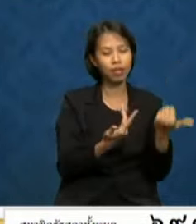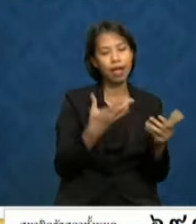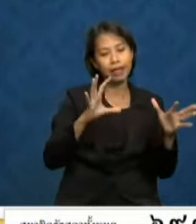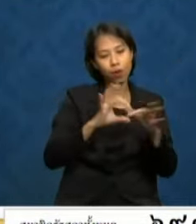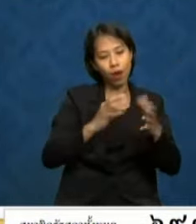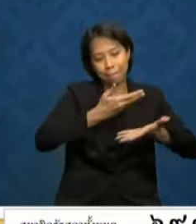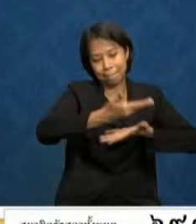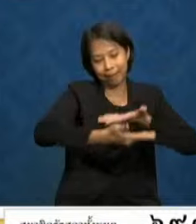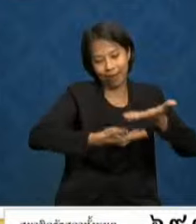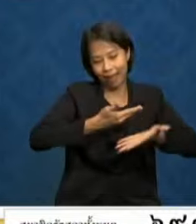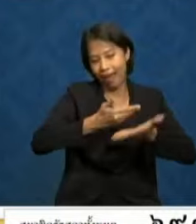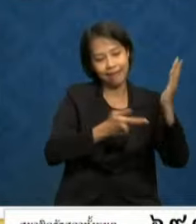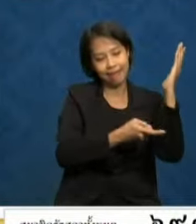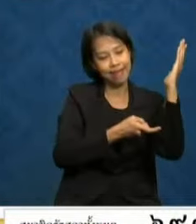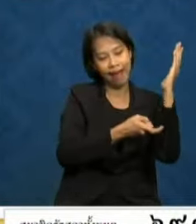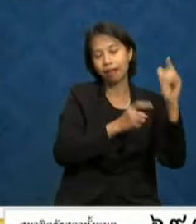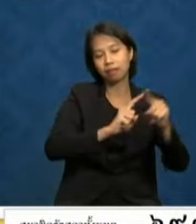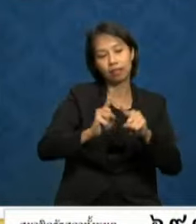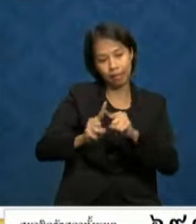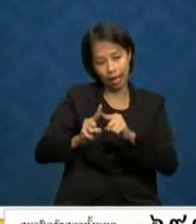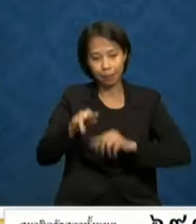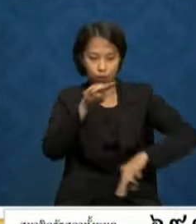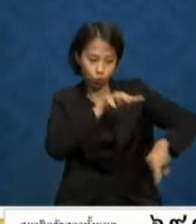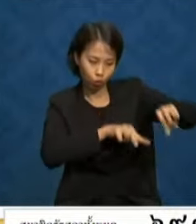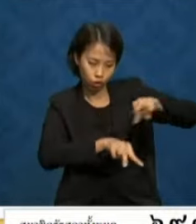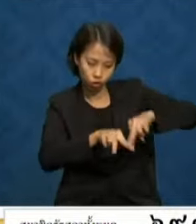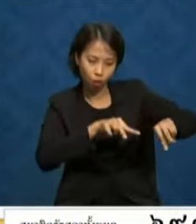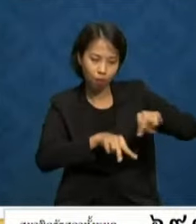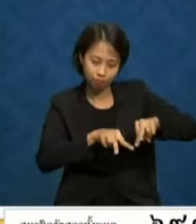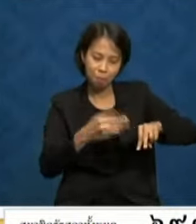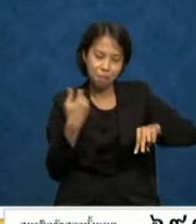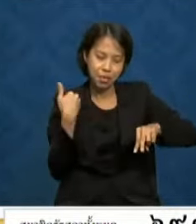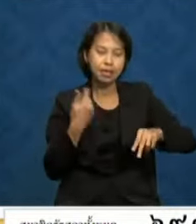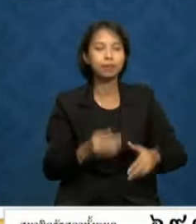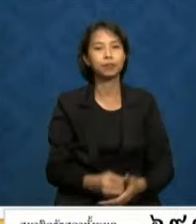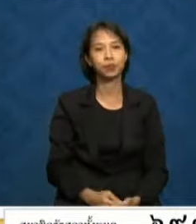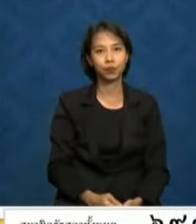การซื้อขายยางนะครับรวมถึงการตรวจสอบย้อนกลับด้วยนะครับ